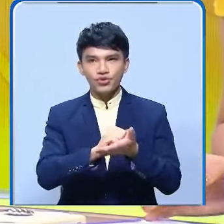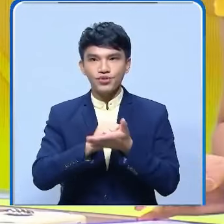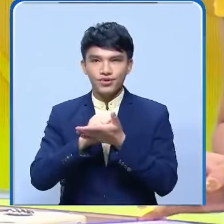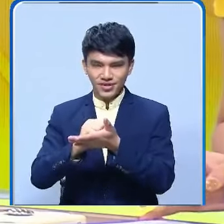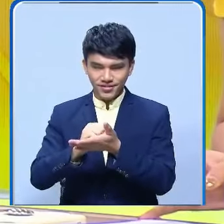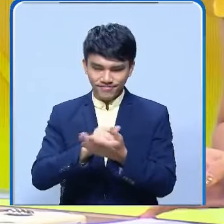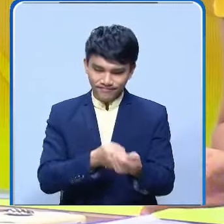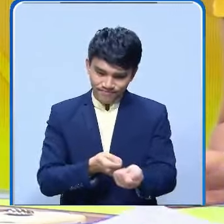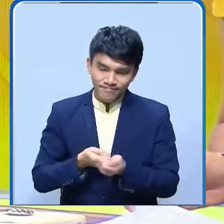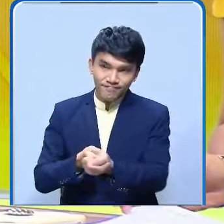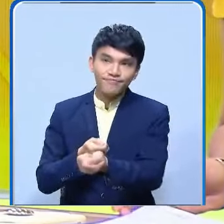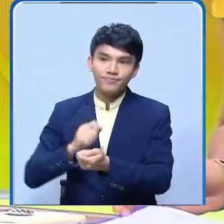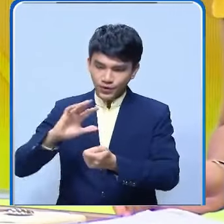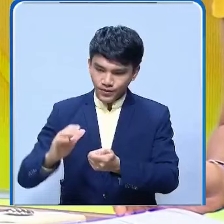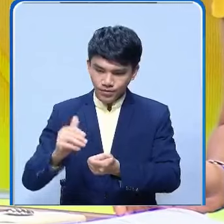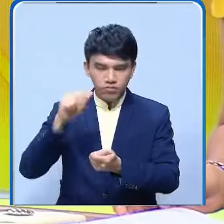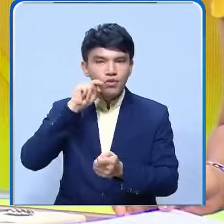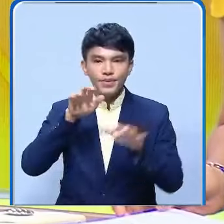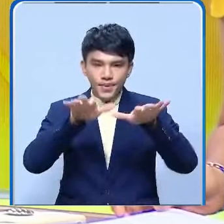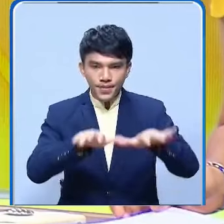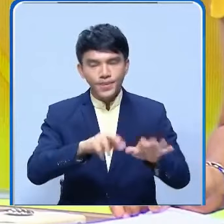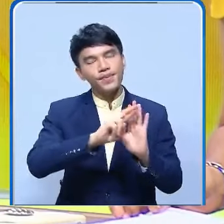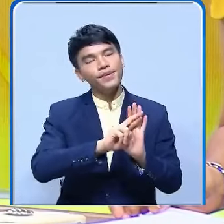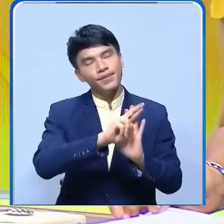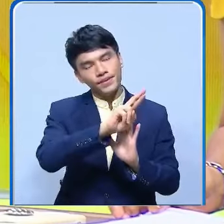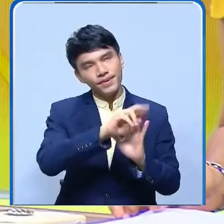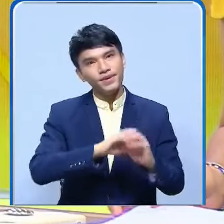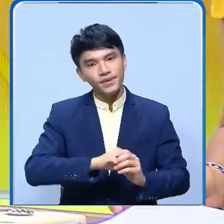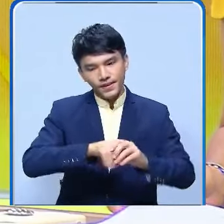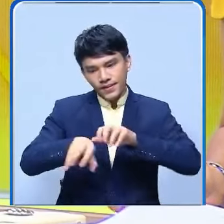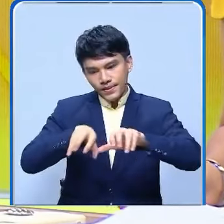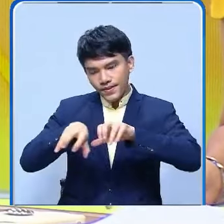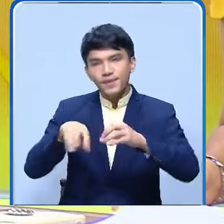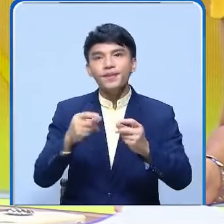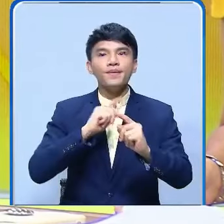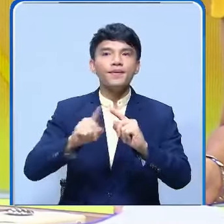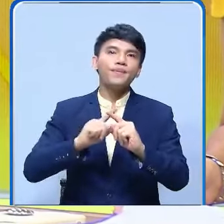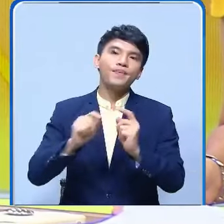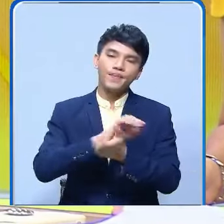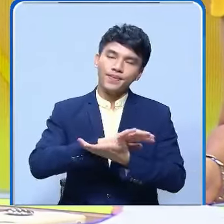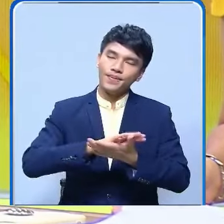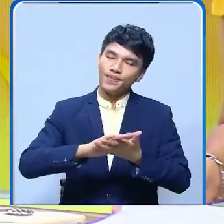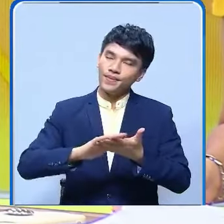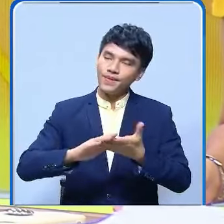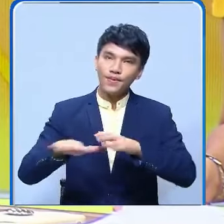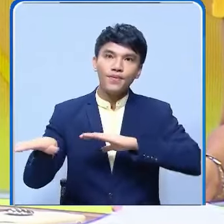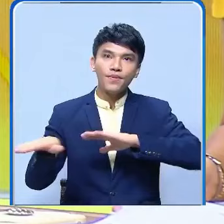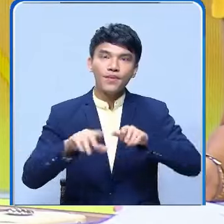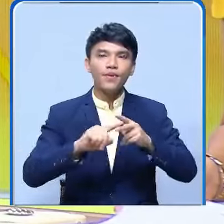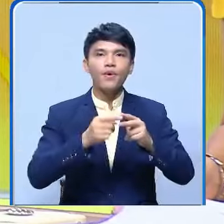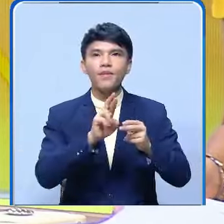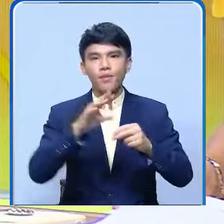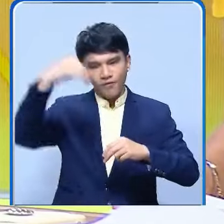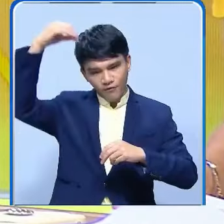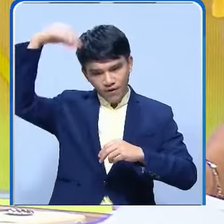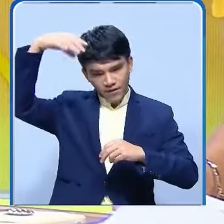ความสะอาดและฟื้นฟูหลังน้ำลดในพื้นที่จังหวัดเชียงรายเคลียร์พื้นที่โคลนเพื่อคืนความสะอาดเตรียมพร้อมซ่อมแซมระบบไฟฟ้าห